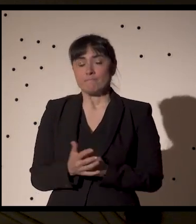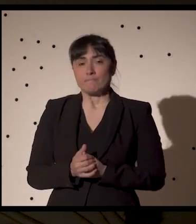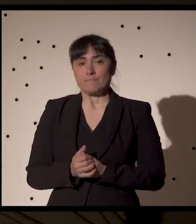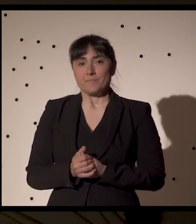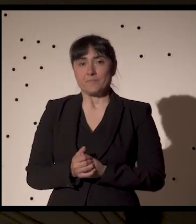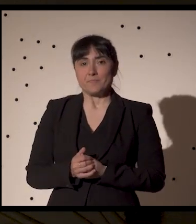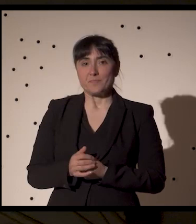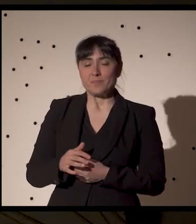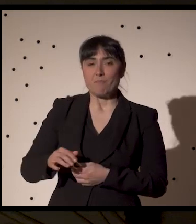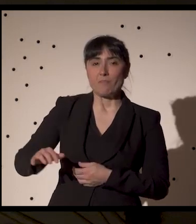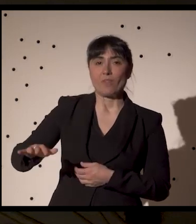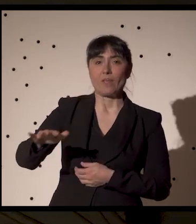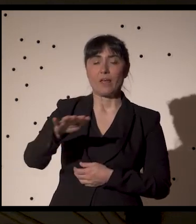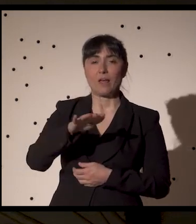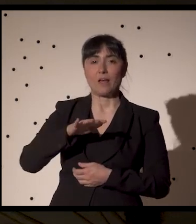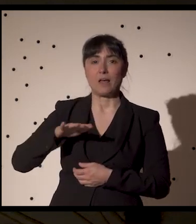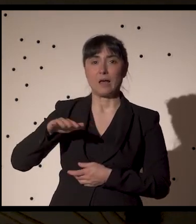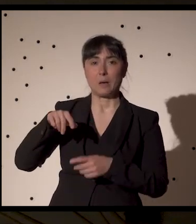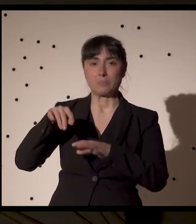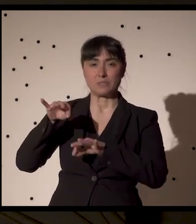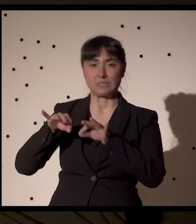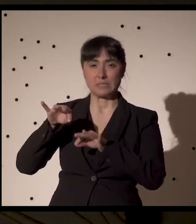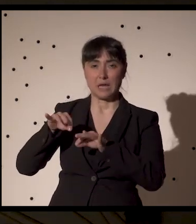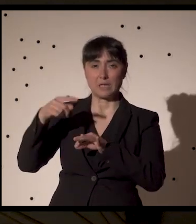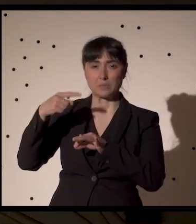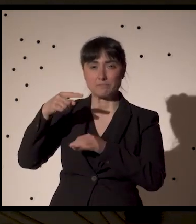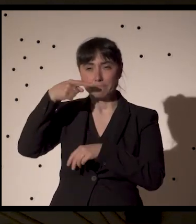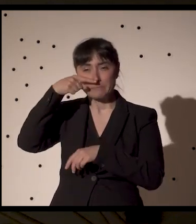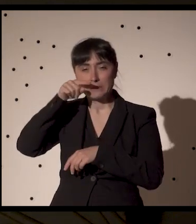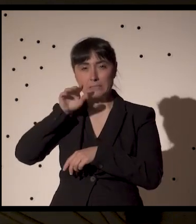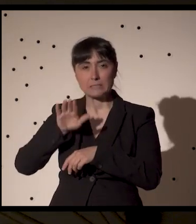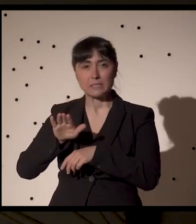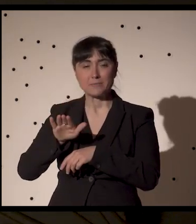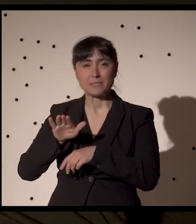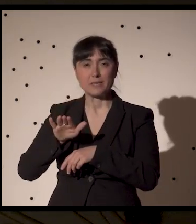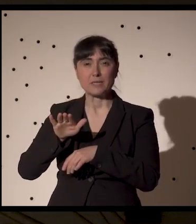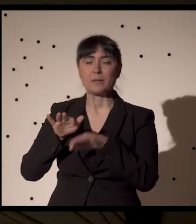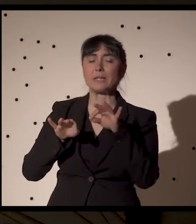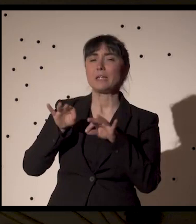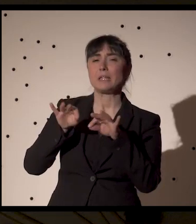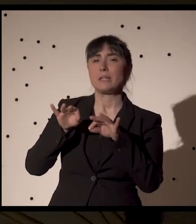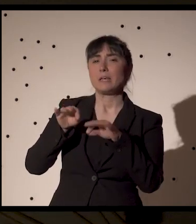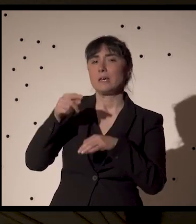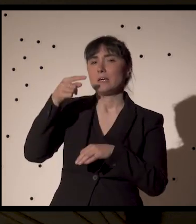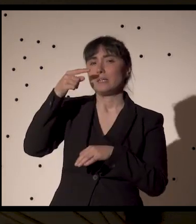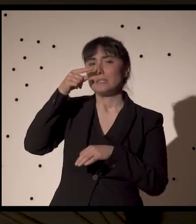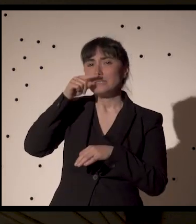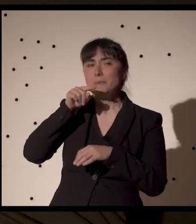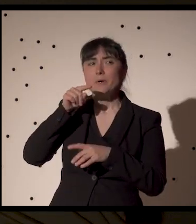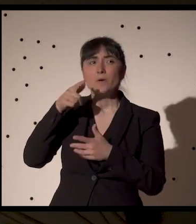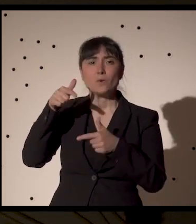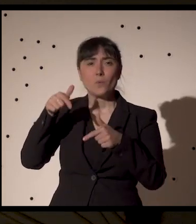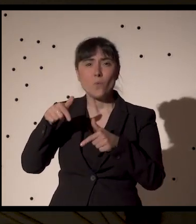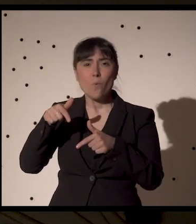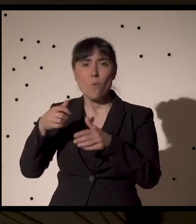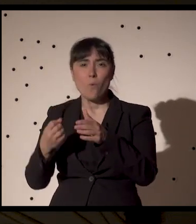peculiare della drammaturgia di una drammaturgia che per l'appunto nasce dentro al teatro ma al tempo stesso